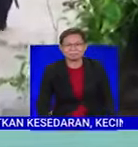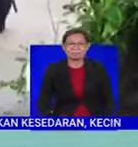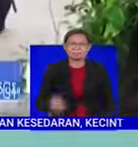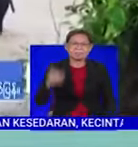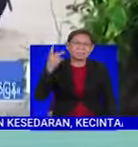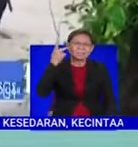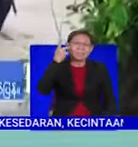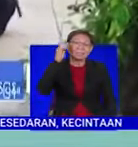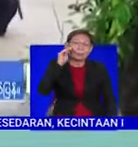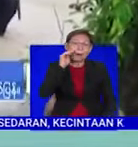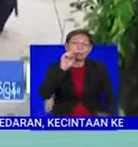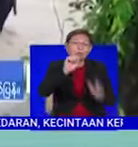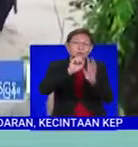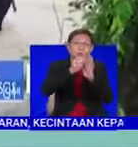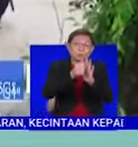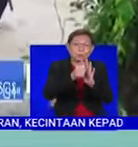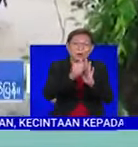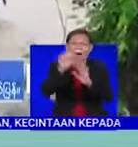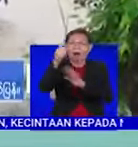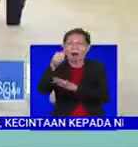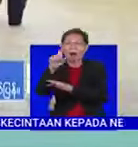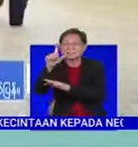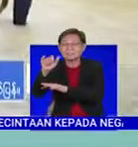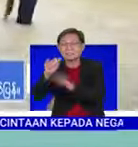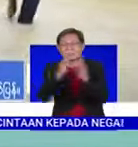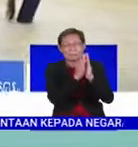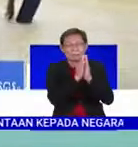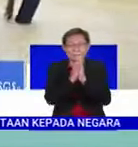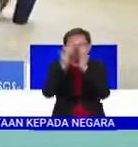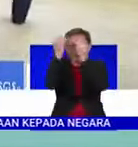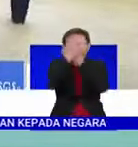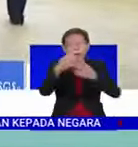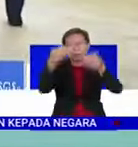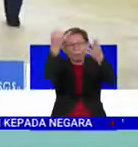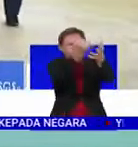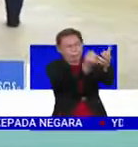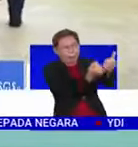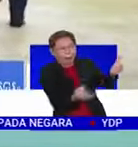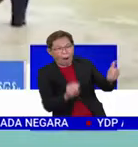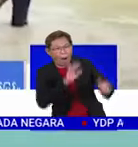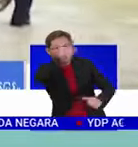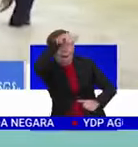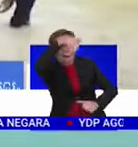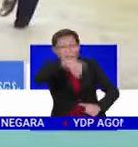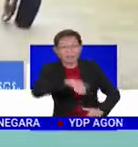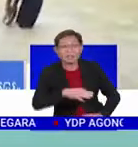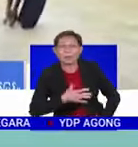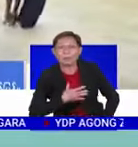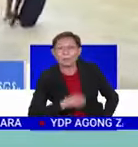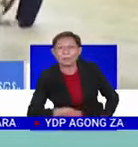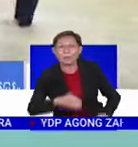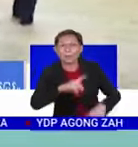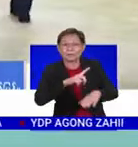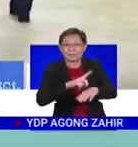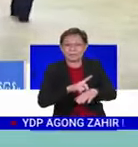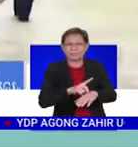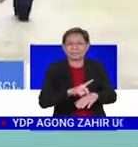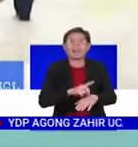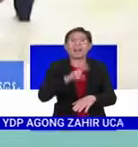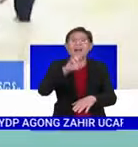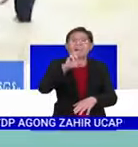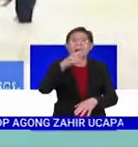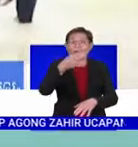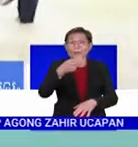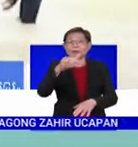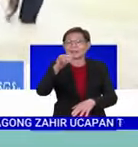Kementerian Sumber Asli dan Pemuliharaan Alam Sekitar Myanmar mengumumkan kelahiran seekor gajah putih itu di Tongguk Rakhine.